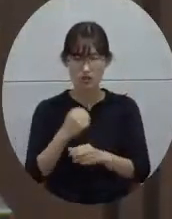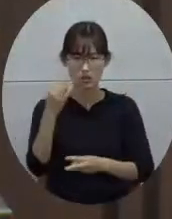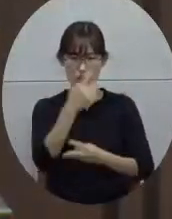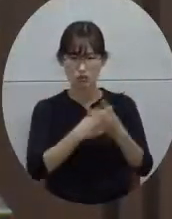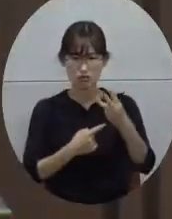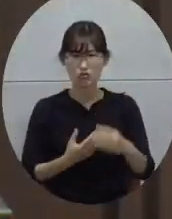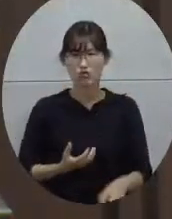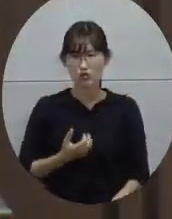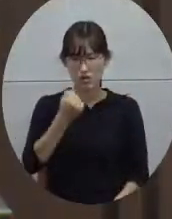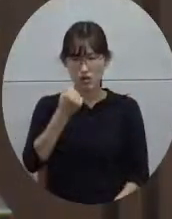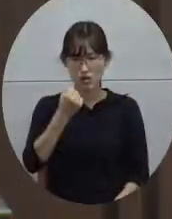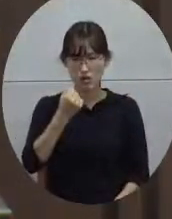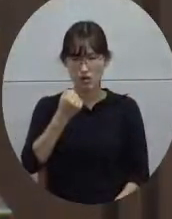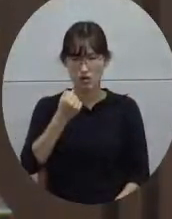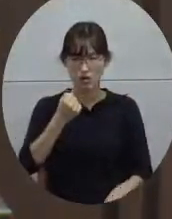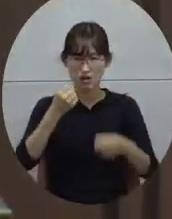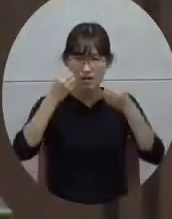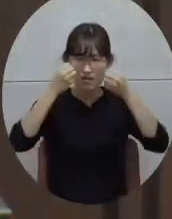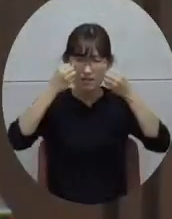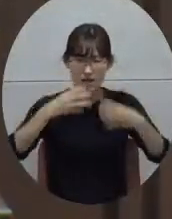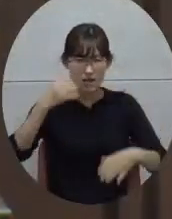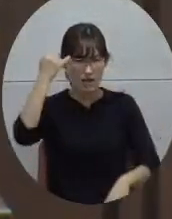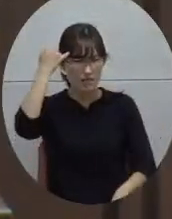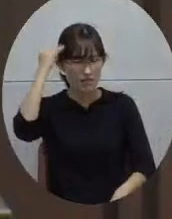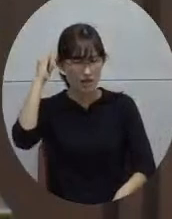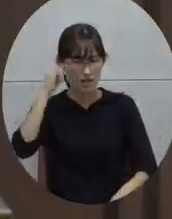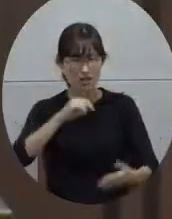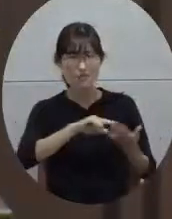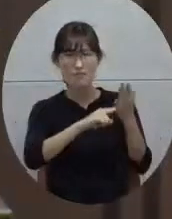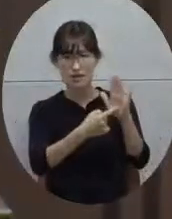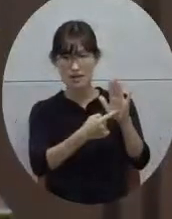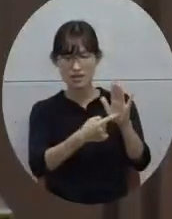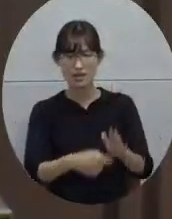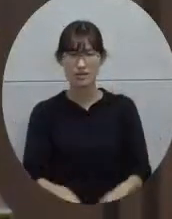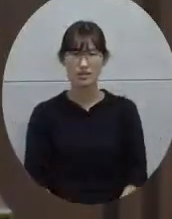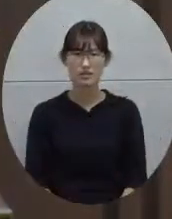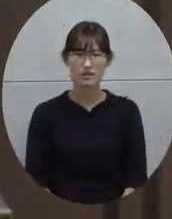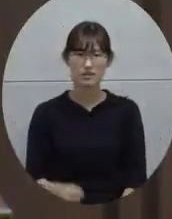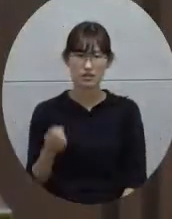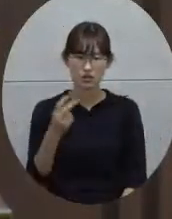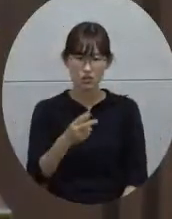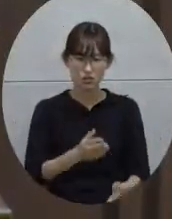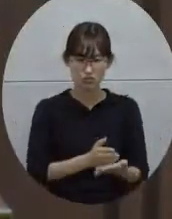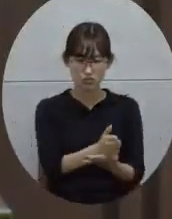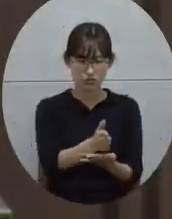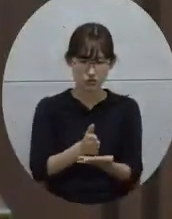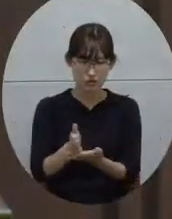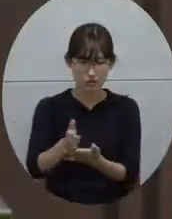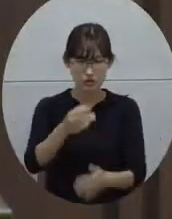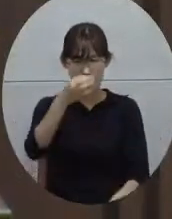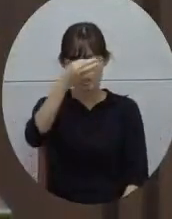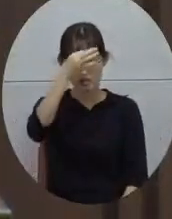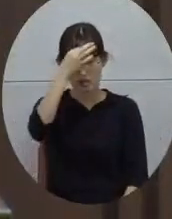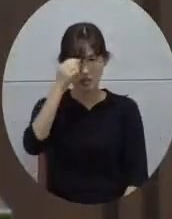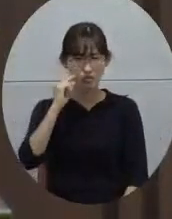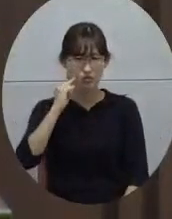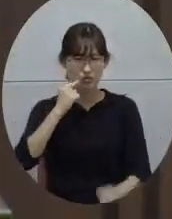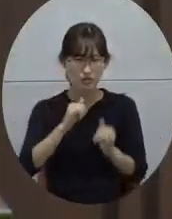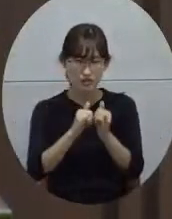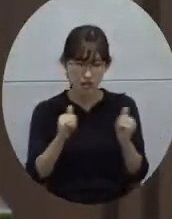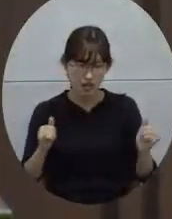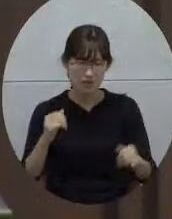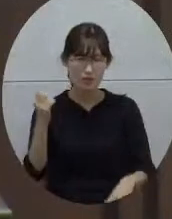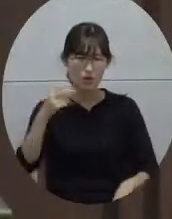권역별 테마가 있는 관광 클러스터를 조성하고 분야별 예술인 및 다양한 시민문화 활동에